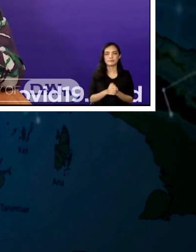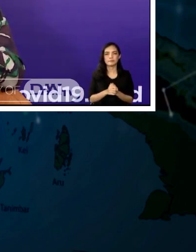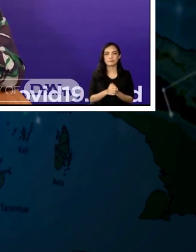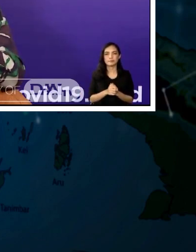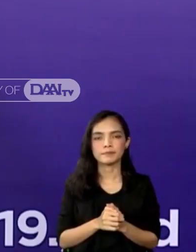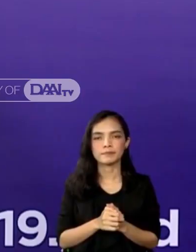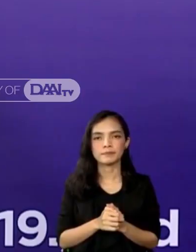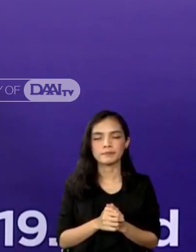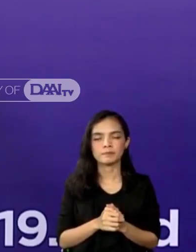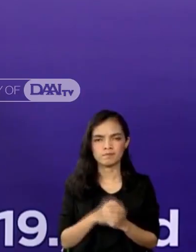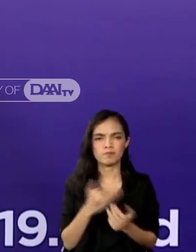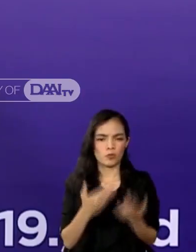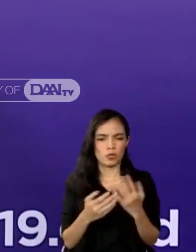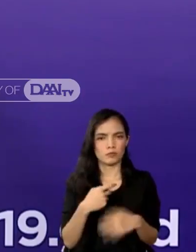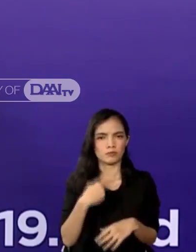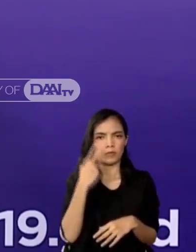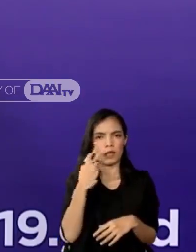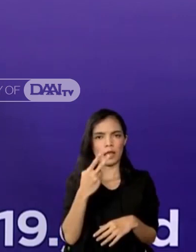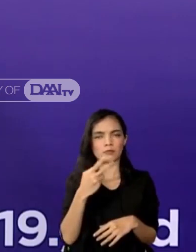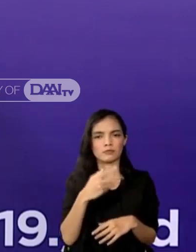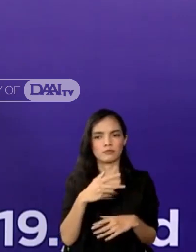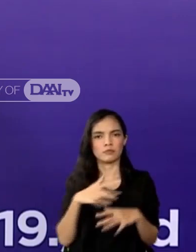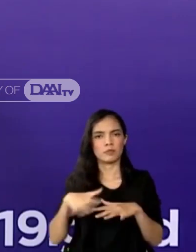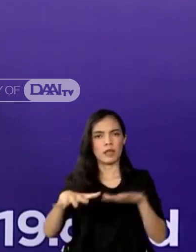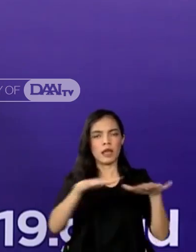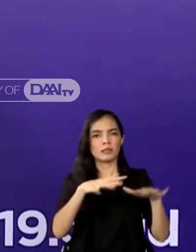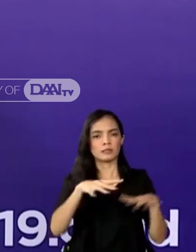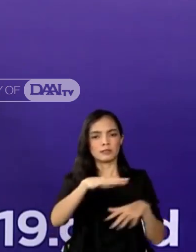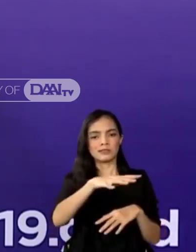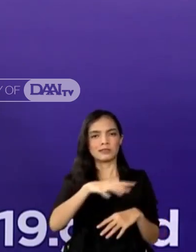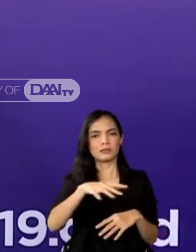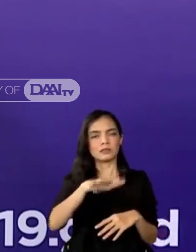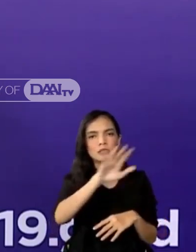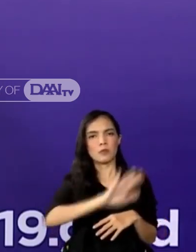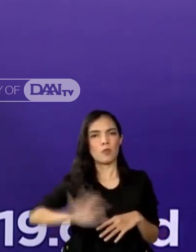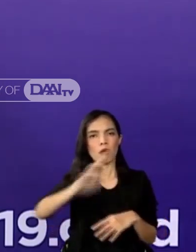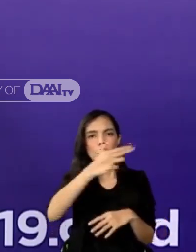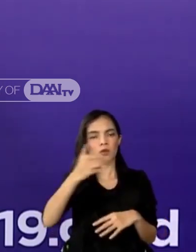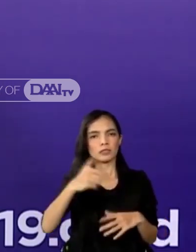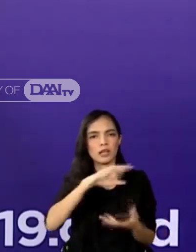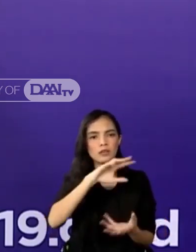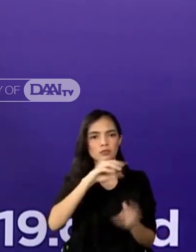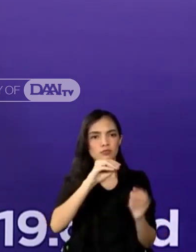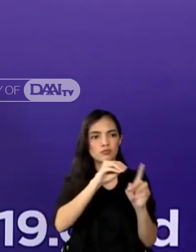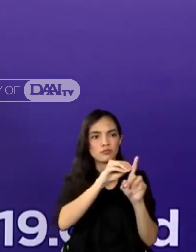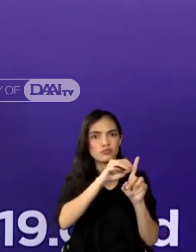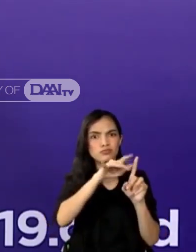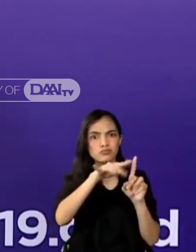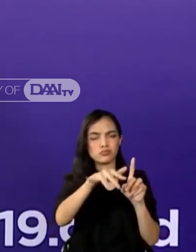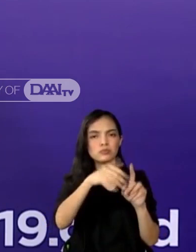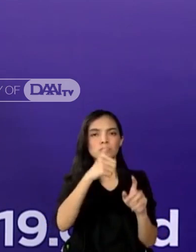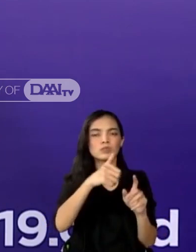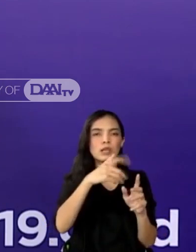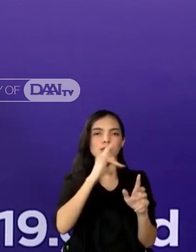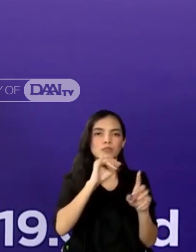dilakukan dengan baik dan kita lihat bersama di seluruh wilayah tentunya akan menurun dan khususnya memang di Rumah Sakit